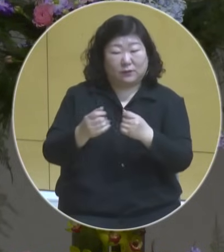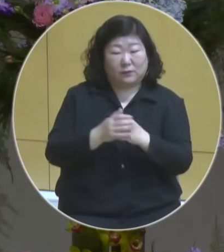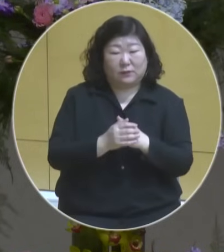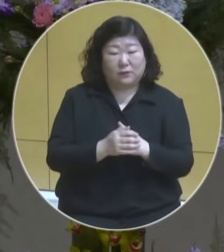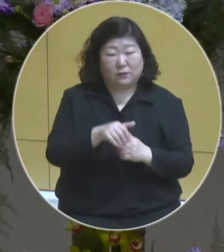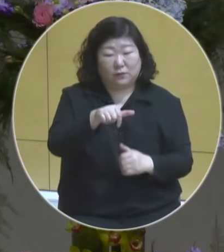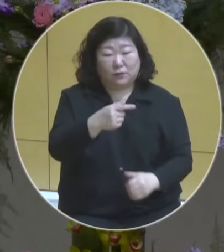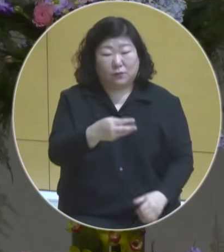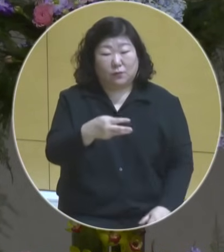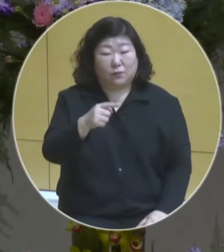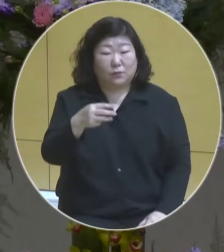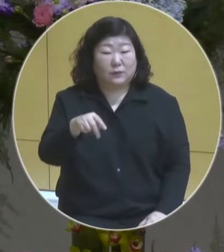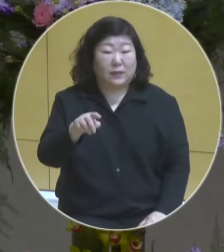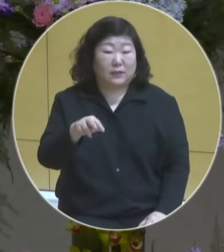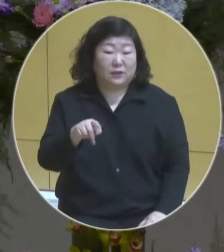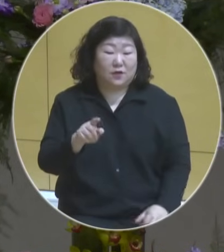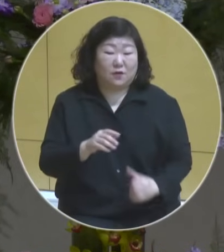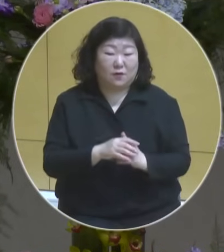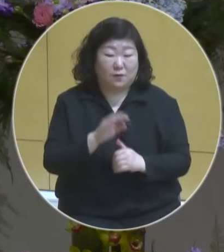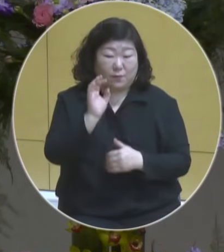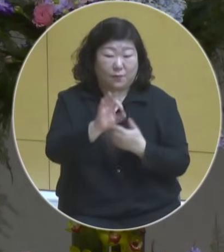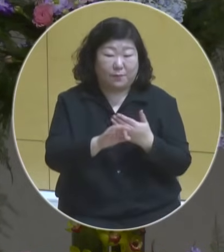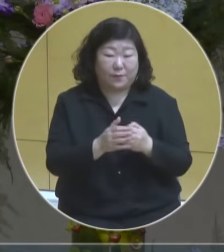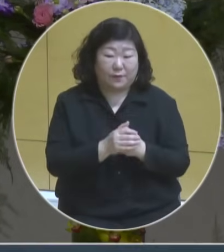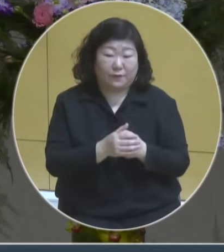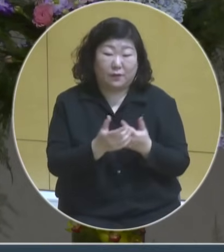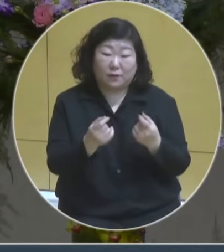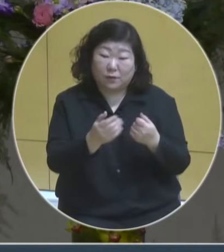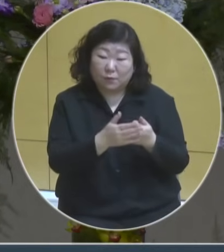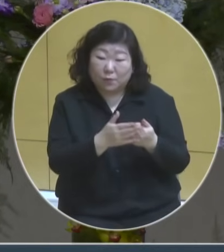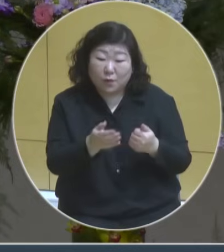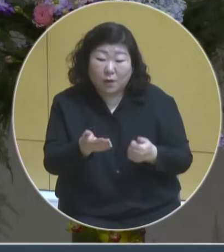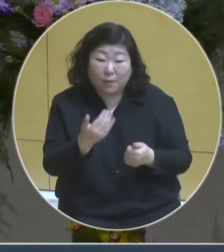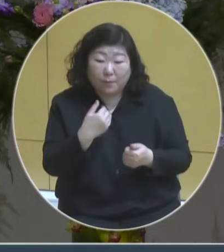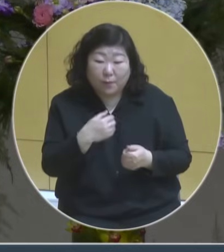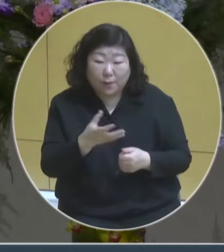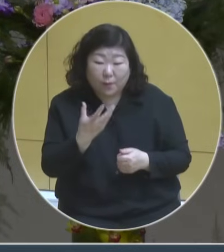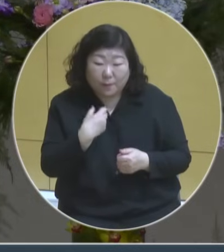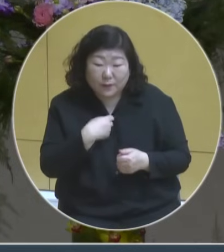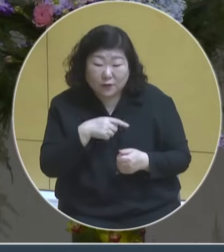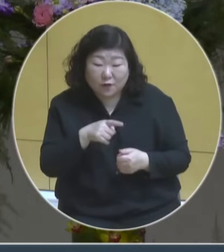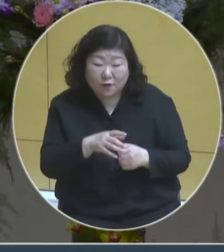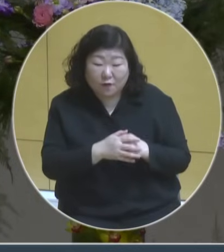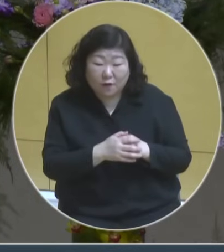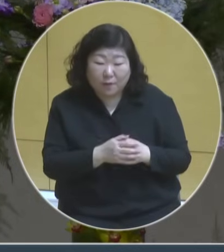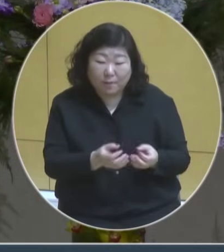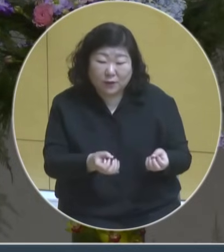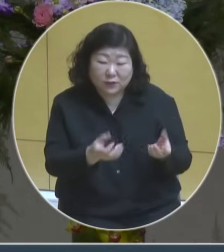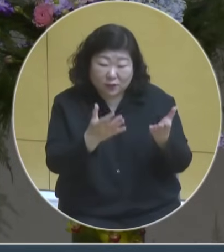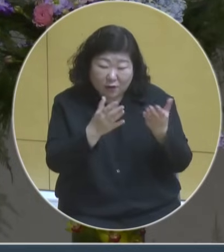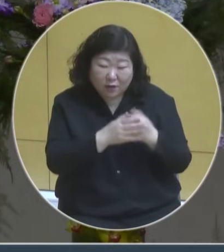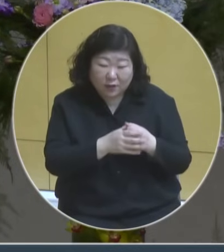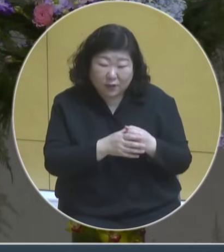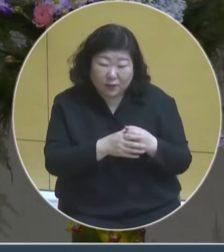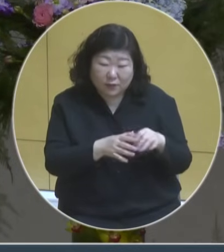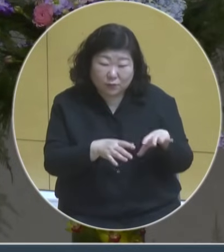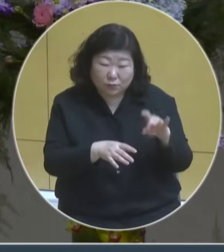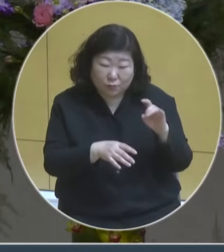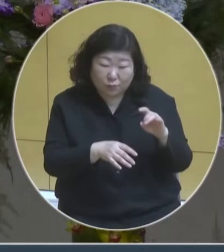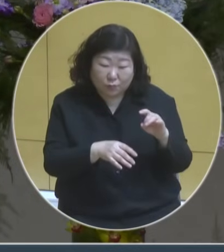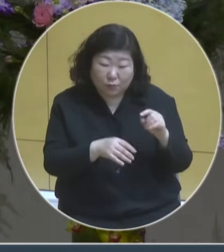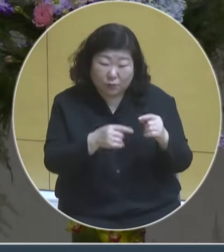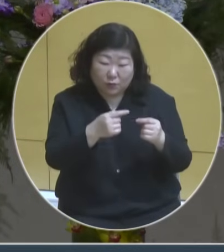17절에 보니까 이렇게 되 있습니다 그러므로 먹고 마시는 것과 절기와 초나 안식일을 이로 누구든지